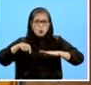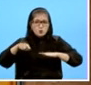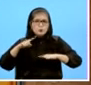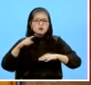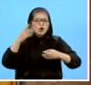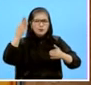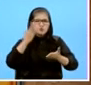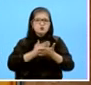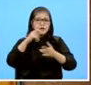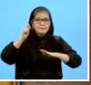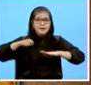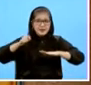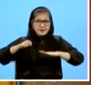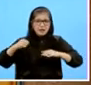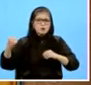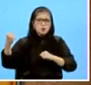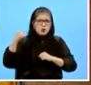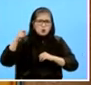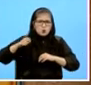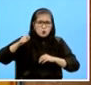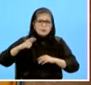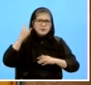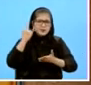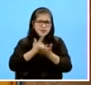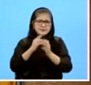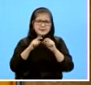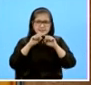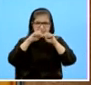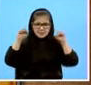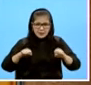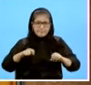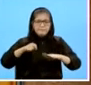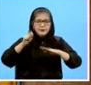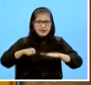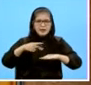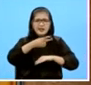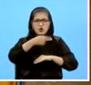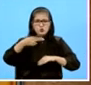pengadilan yang telah berkekuatan hukum tetap dalam sistem peradilan di Indonesia.